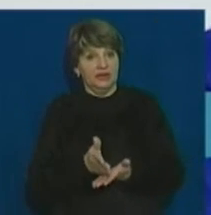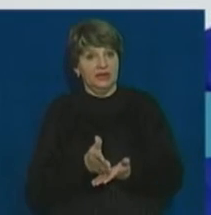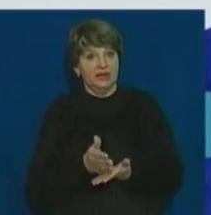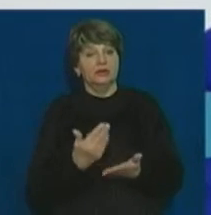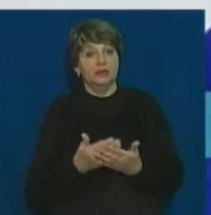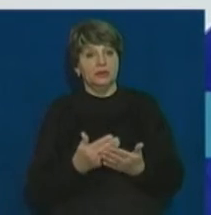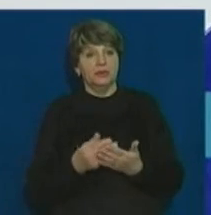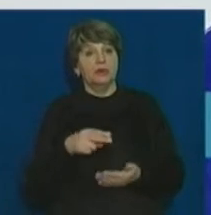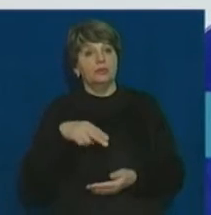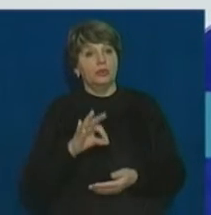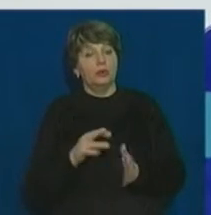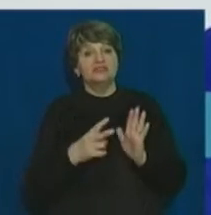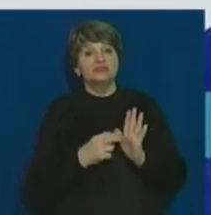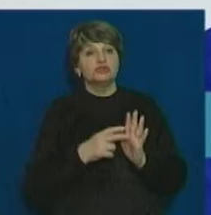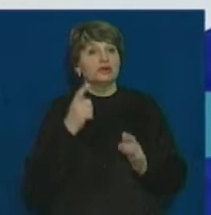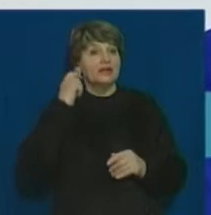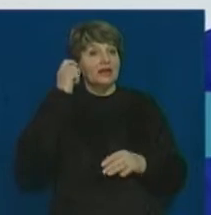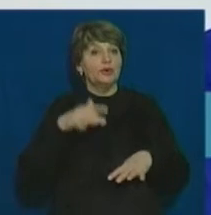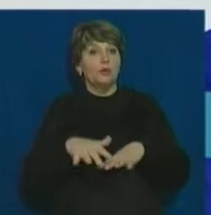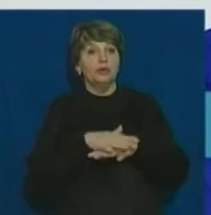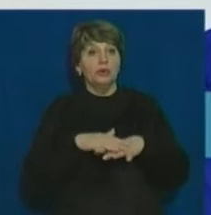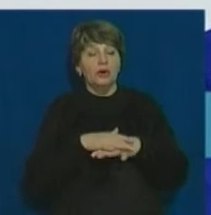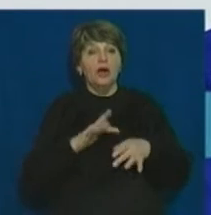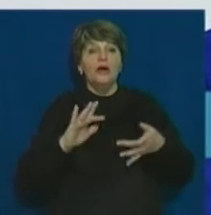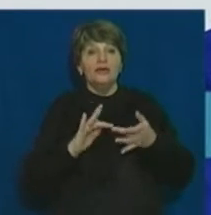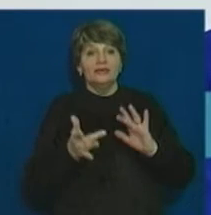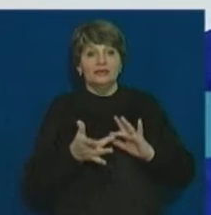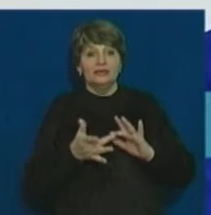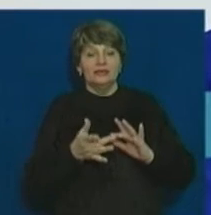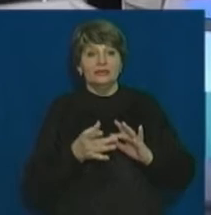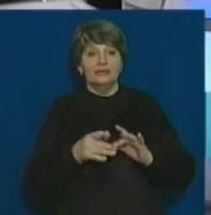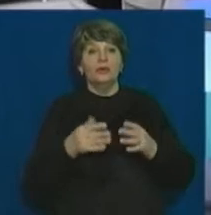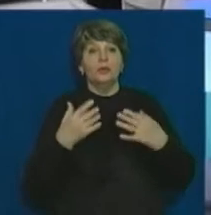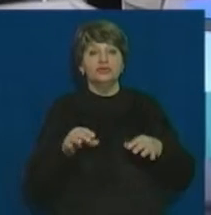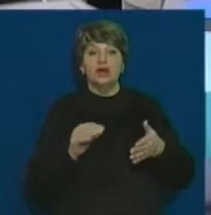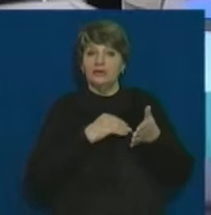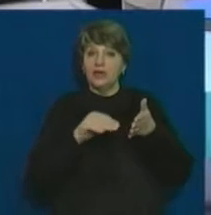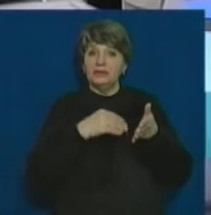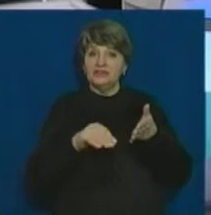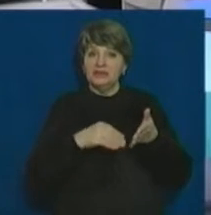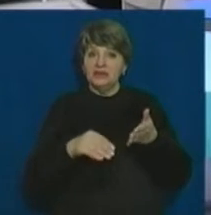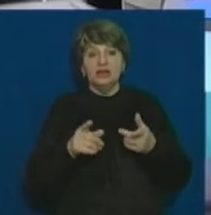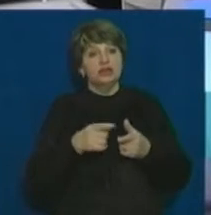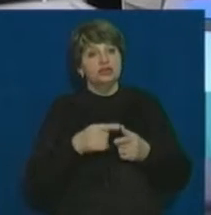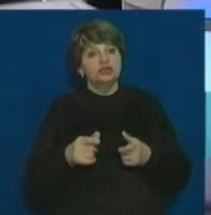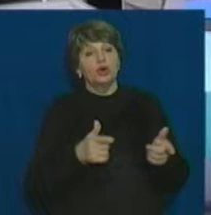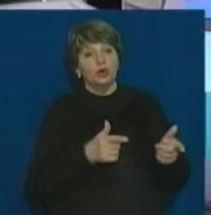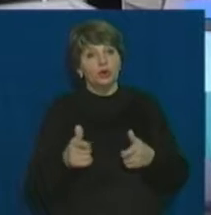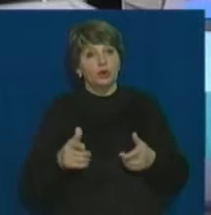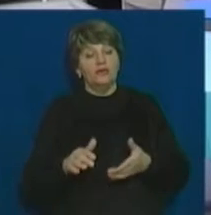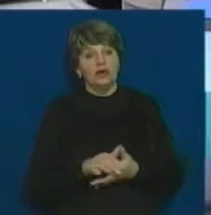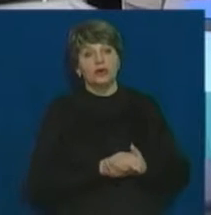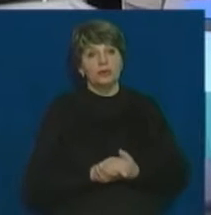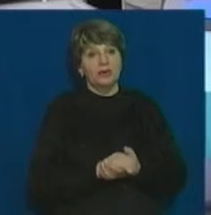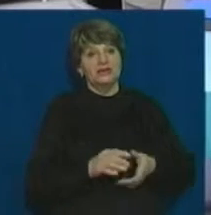площею. Людмила Іванівна там в соцмережах написала, ми б хотіли проконсультувати. Чи готові громадські організації підтримати?